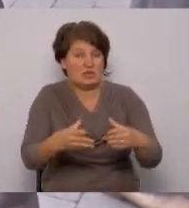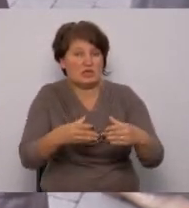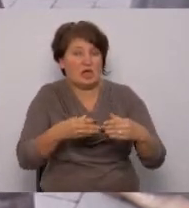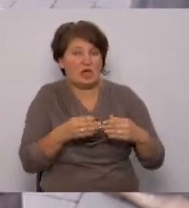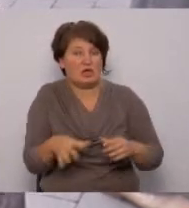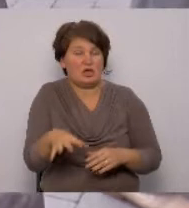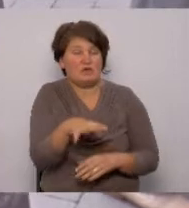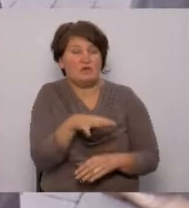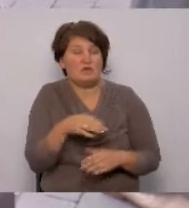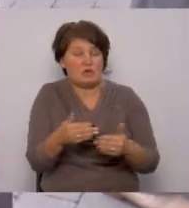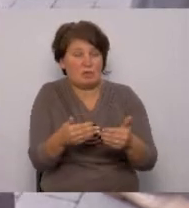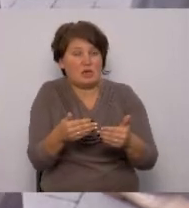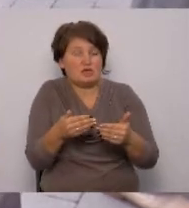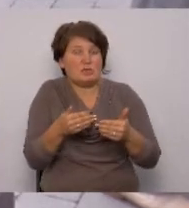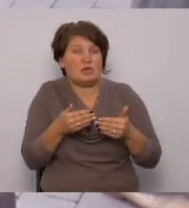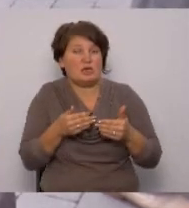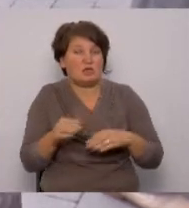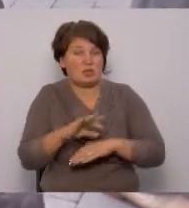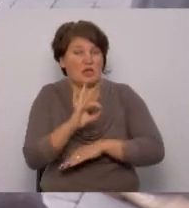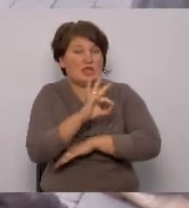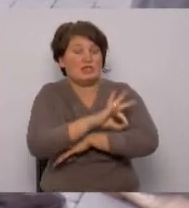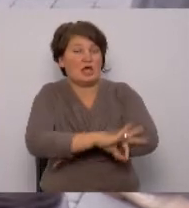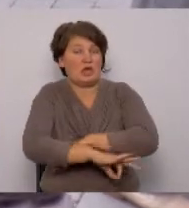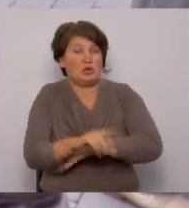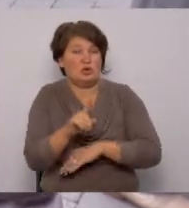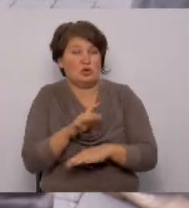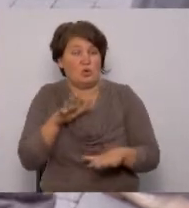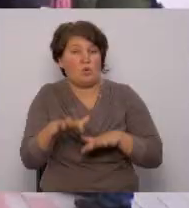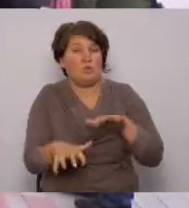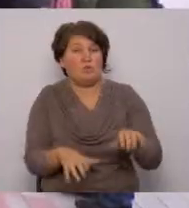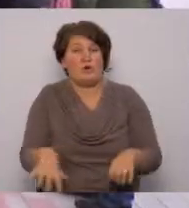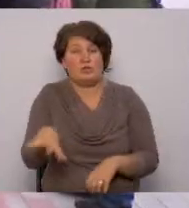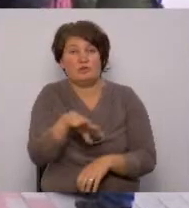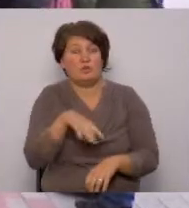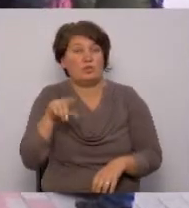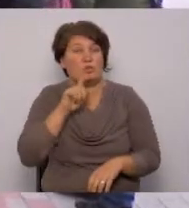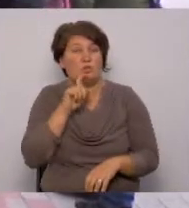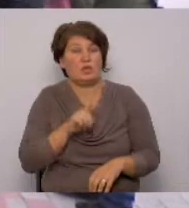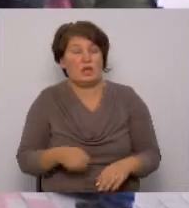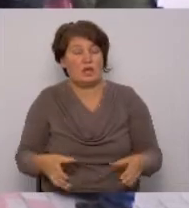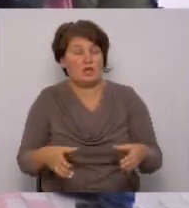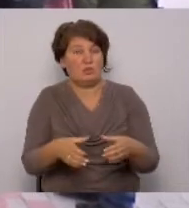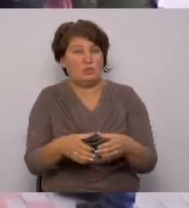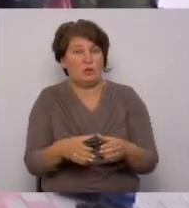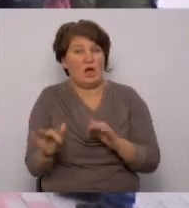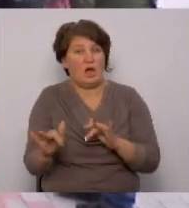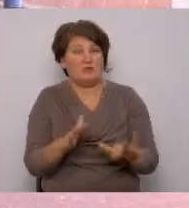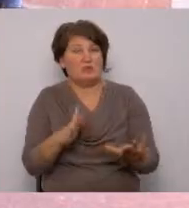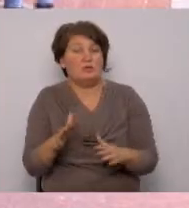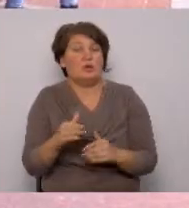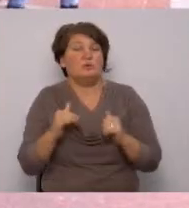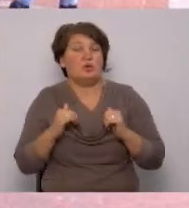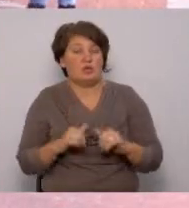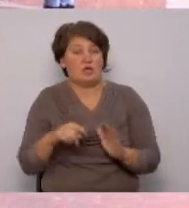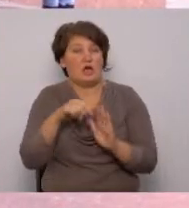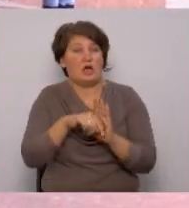усіх щораз ближче і ближче на захід, щоб окупувати всю Україну. Акція має мирний характер, про це